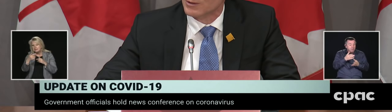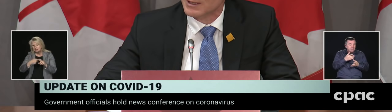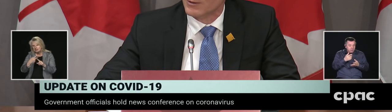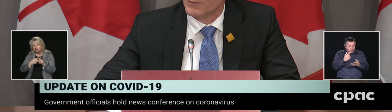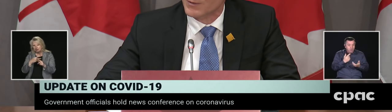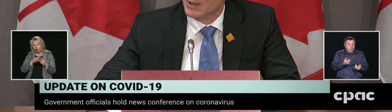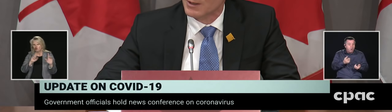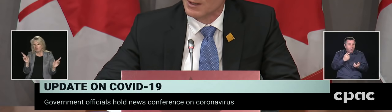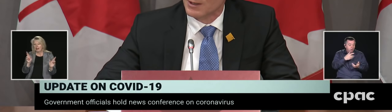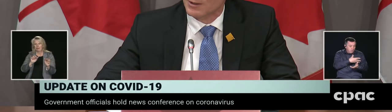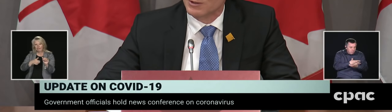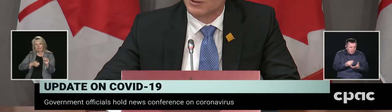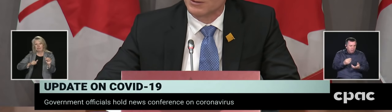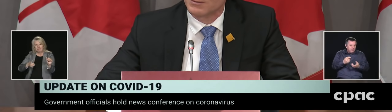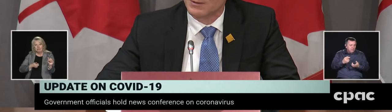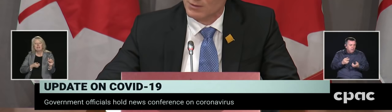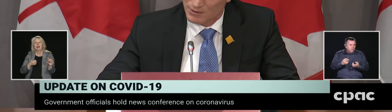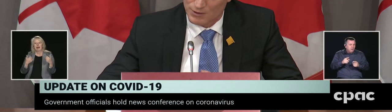discussion de déconfinement